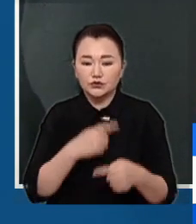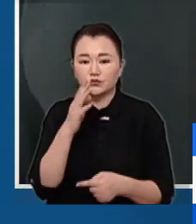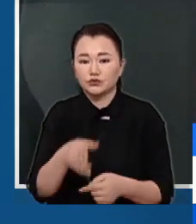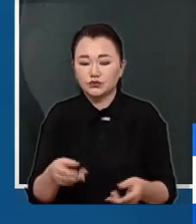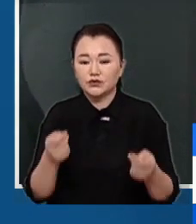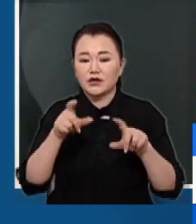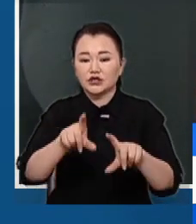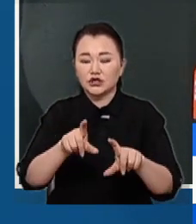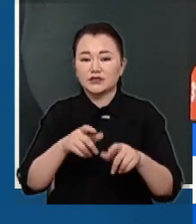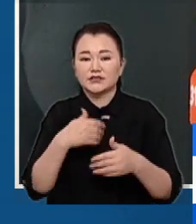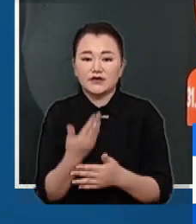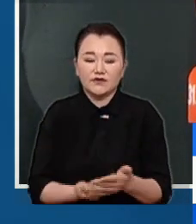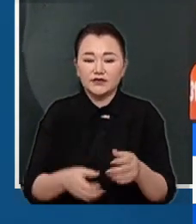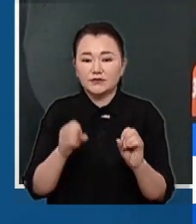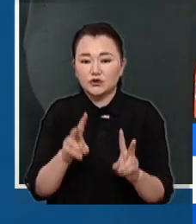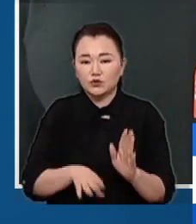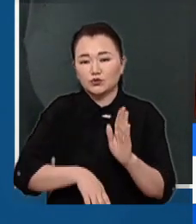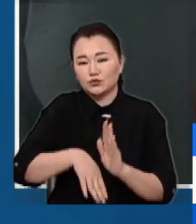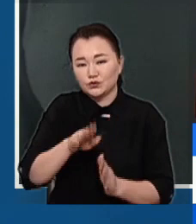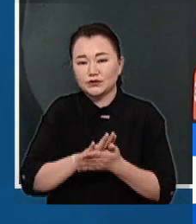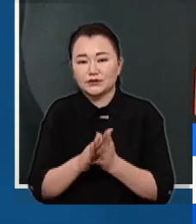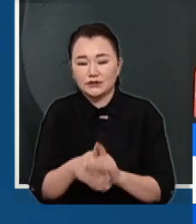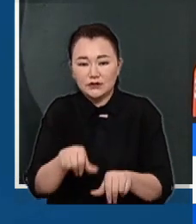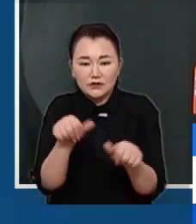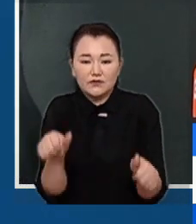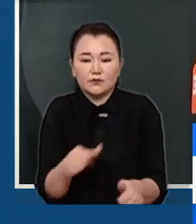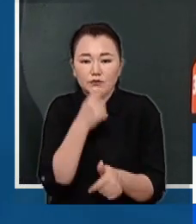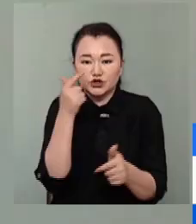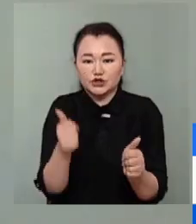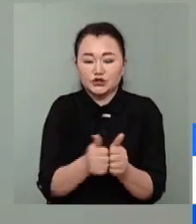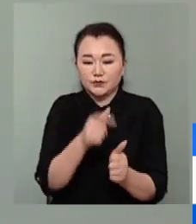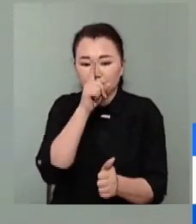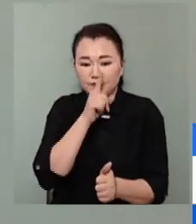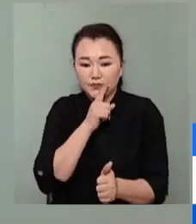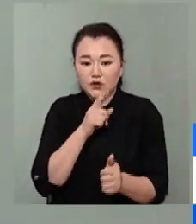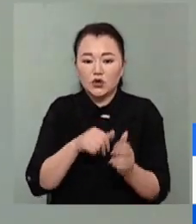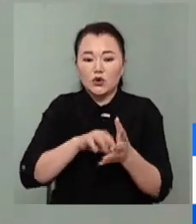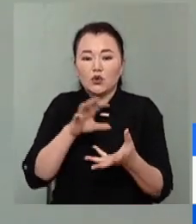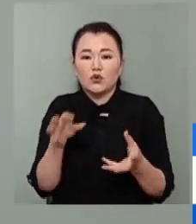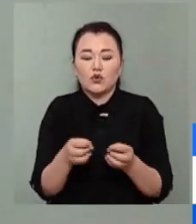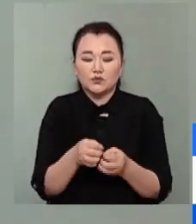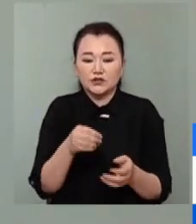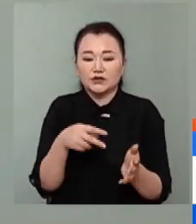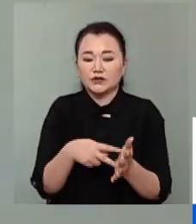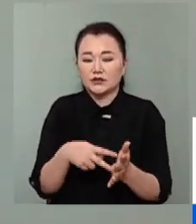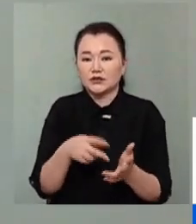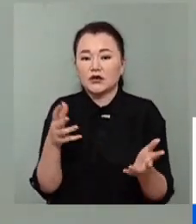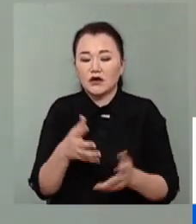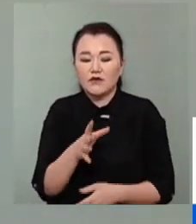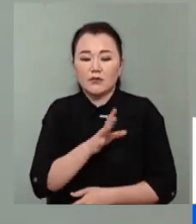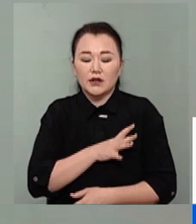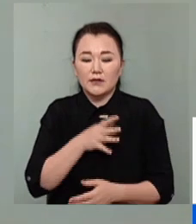дорожать. Поэтому, советуют специалисты, лучше сделки оформлять в ближайшие месяцы. Общая тенденция именно такова, какова она